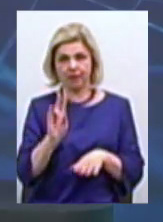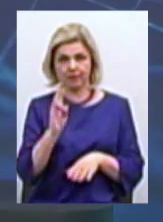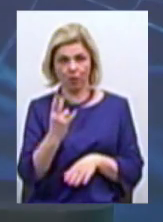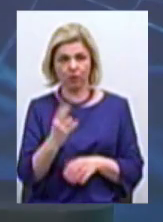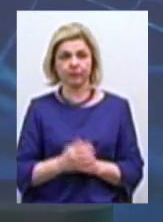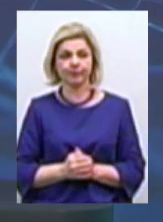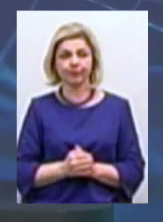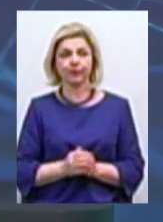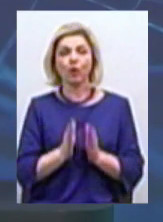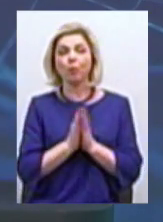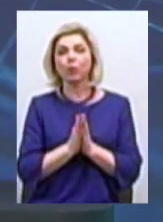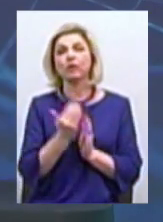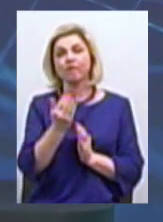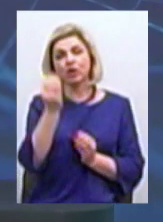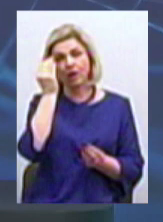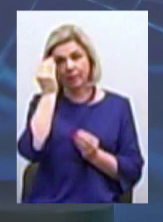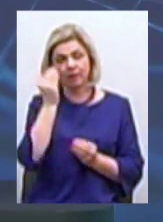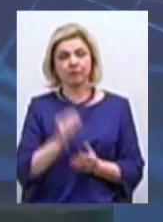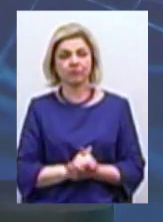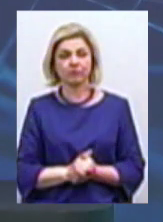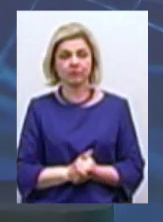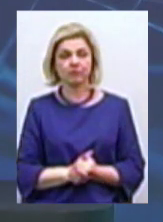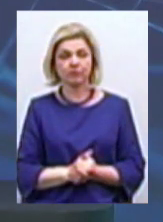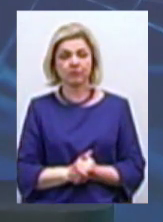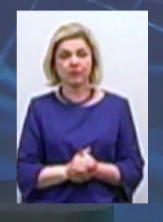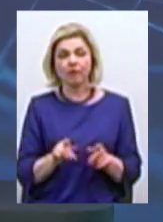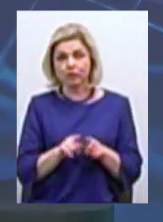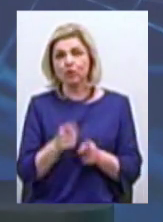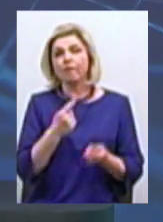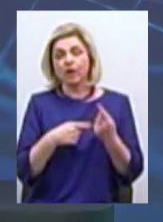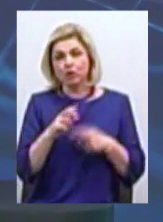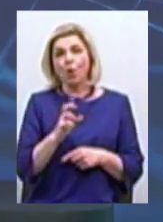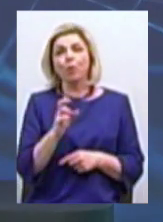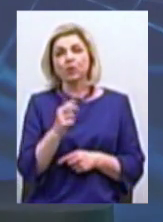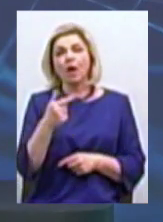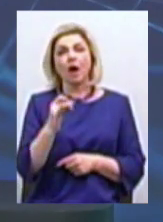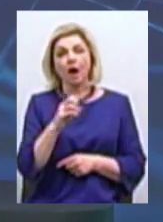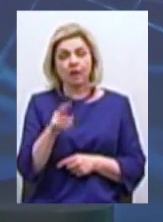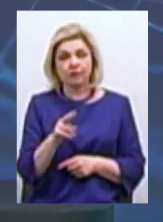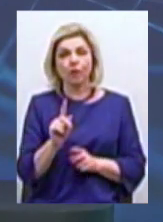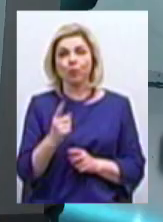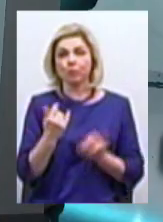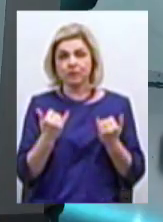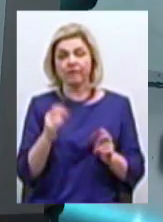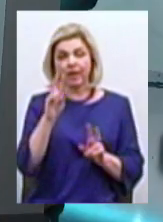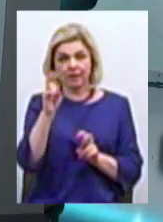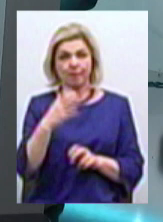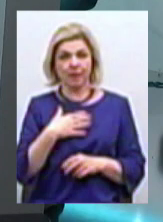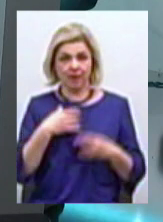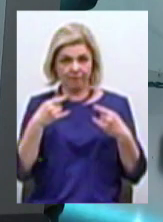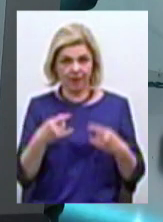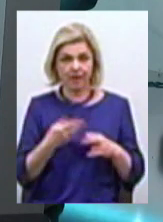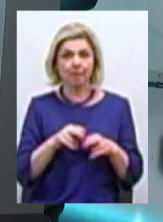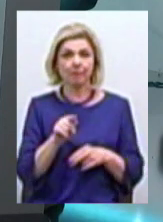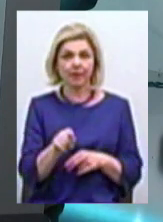ласка, Олег, ваша думка до цього. Ми все ж таки повертаємось до Бузького гарту, адже сьогодні тема нашого ефіру саме